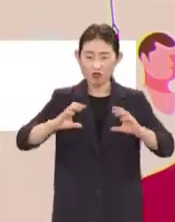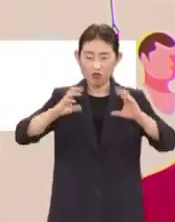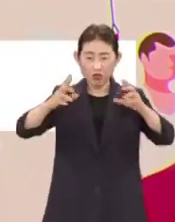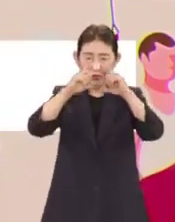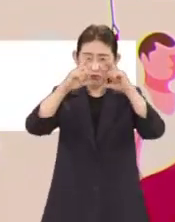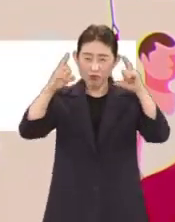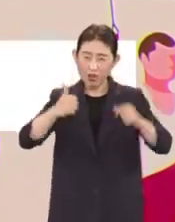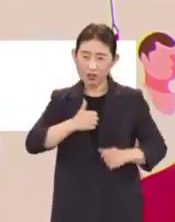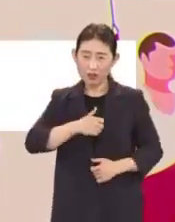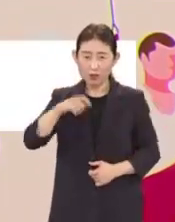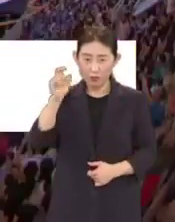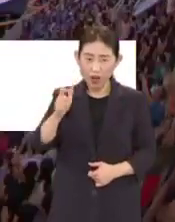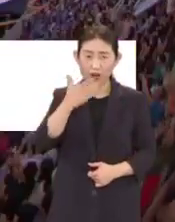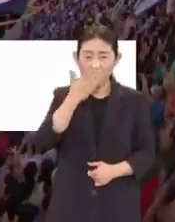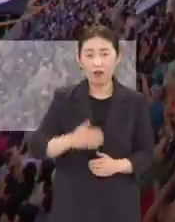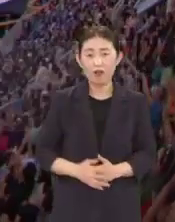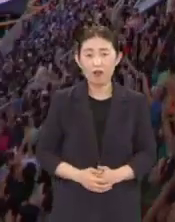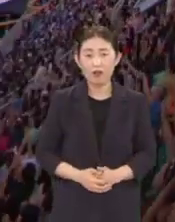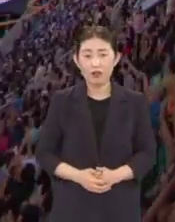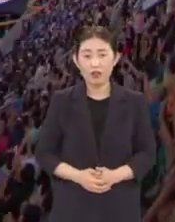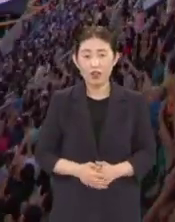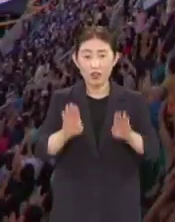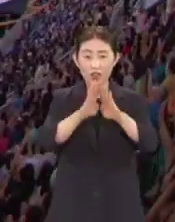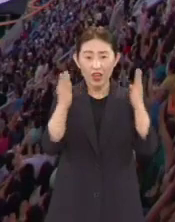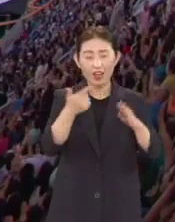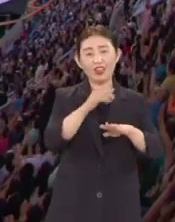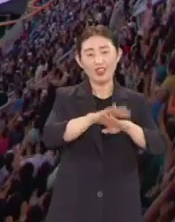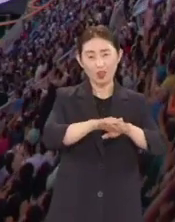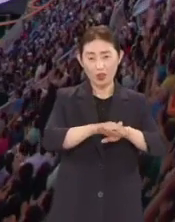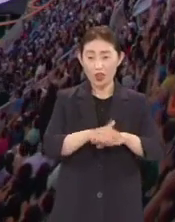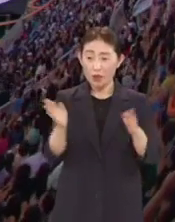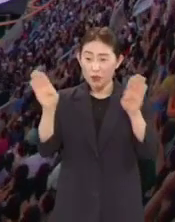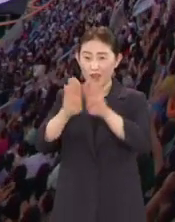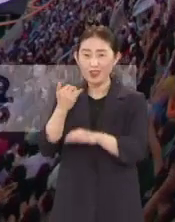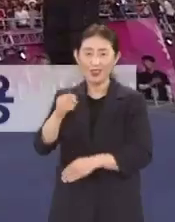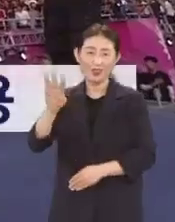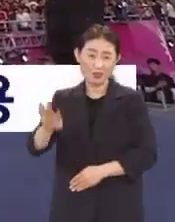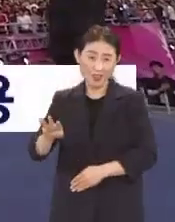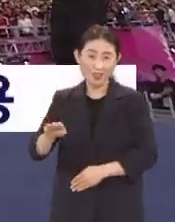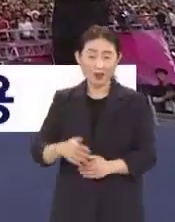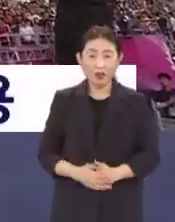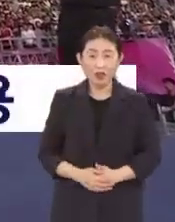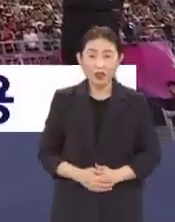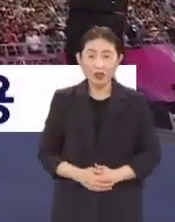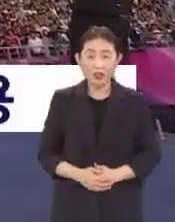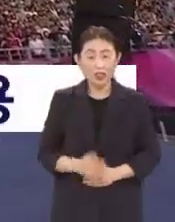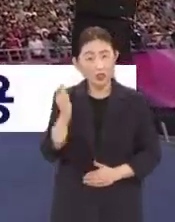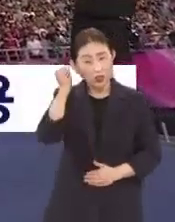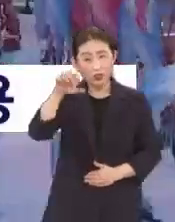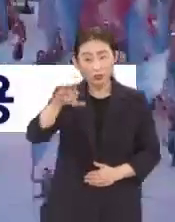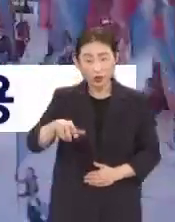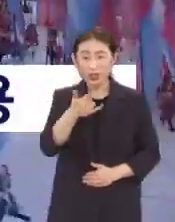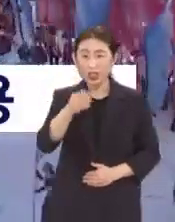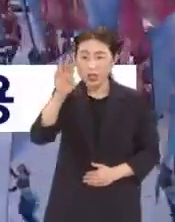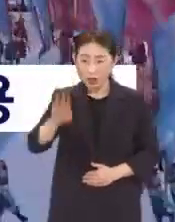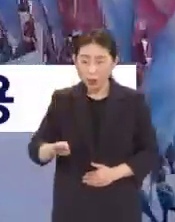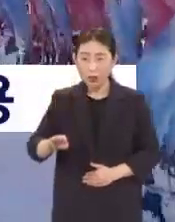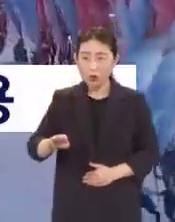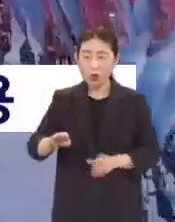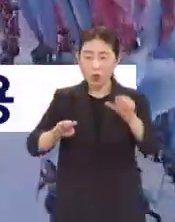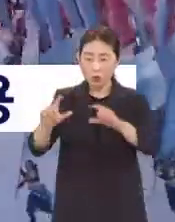드높일 것으로 확신하고 있습니다 개회식은 대전에서 해외식은 세 여기서 열고 선수촌은 세종 오생활건